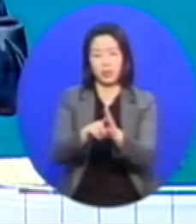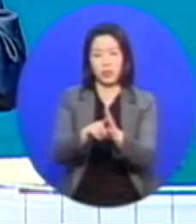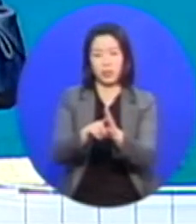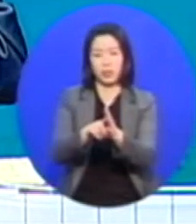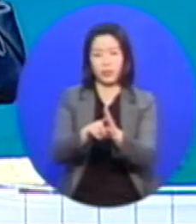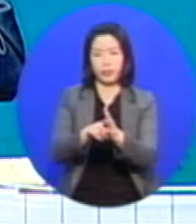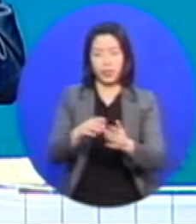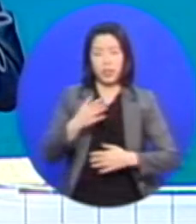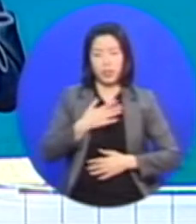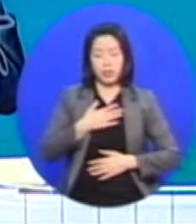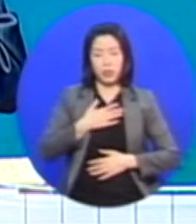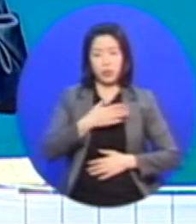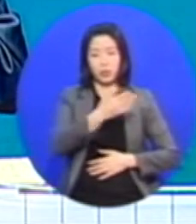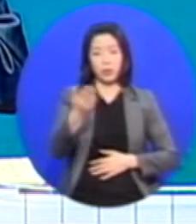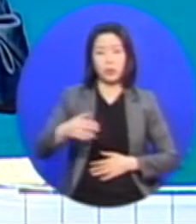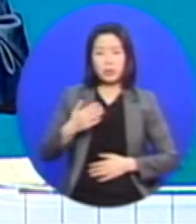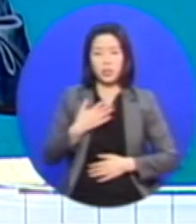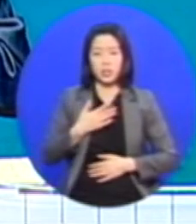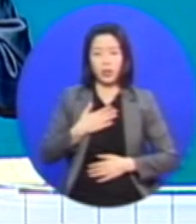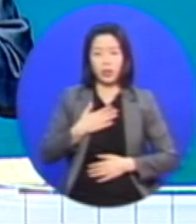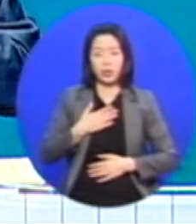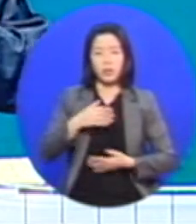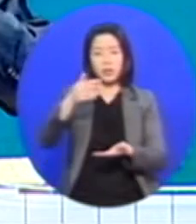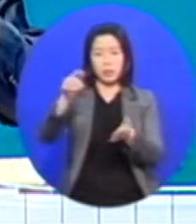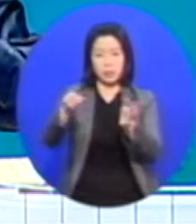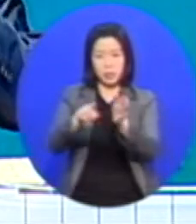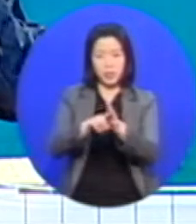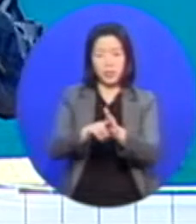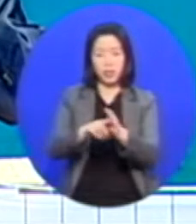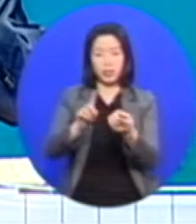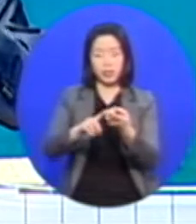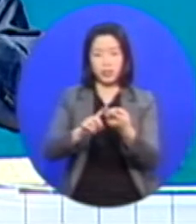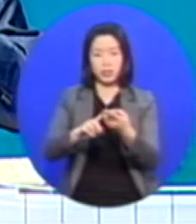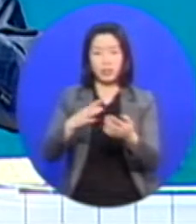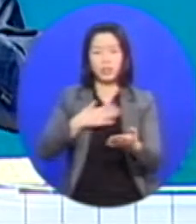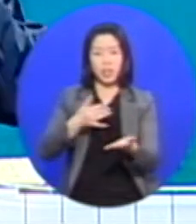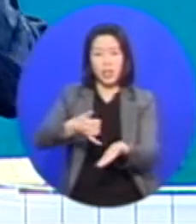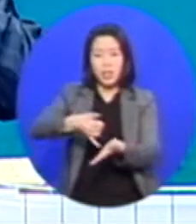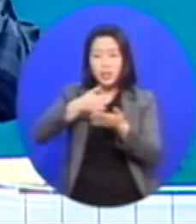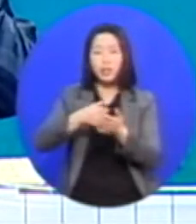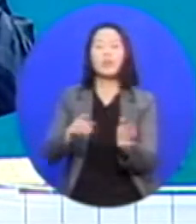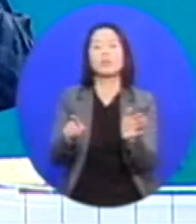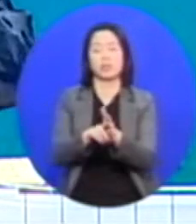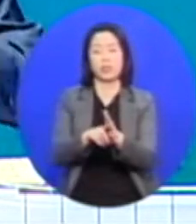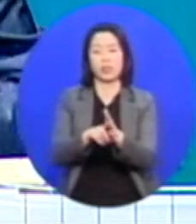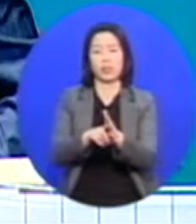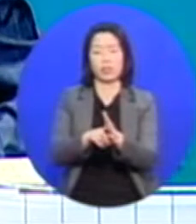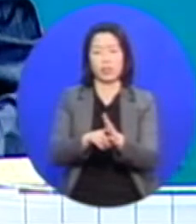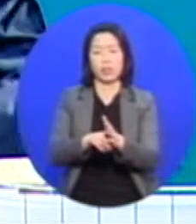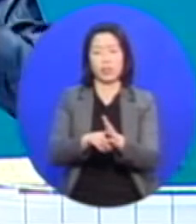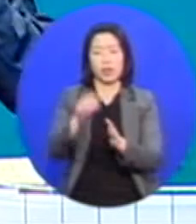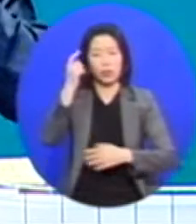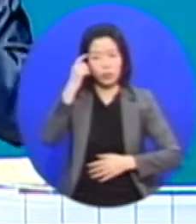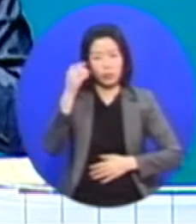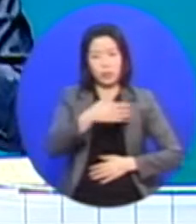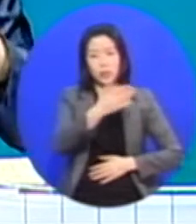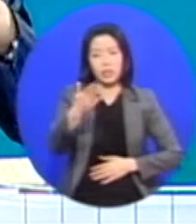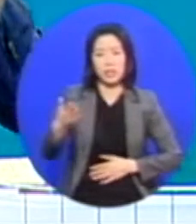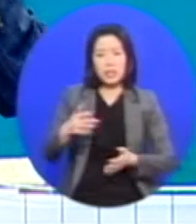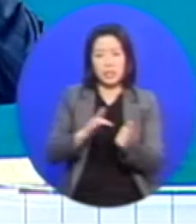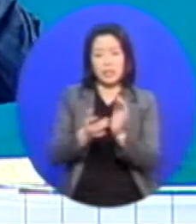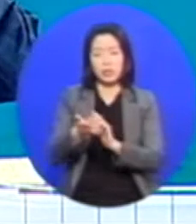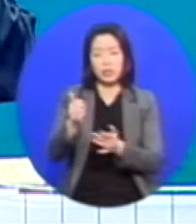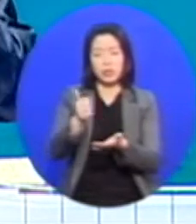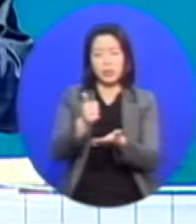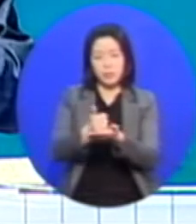제 인격을 믿는 거죠 예수님을 믿는다 크게 진짜 이어야 하는 거에요 여러분이 진짜